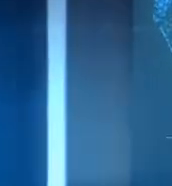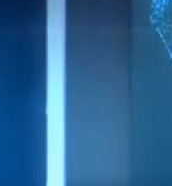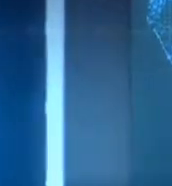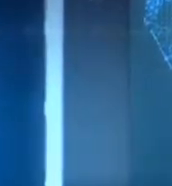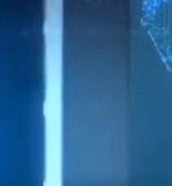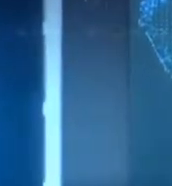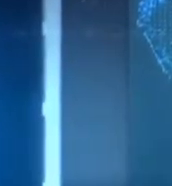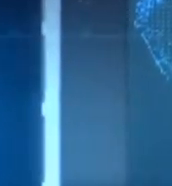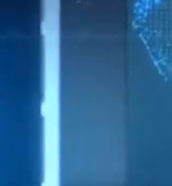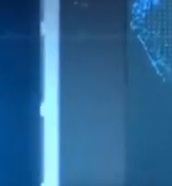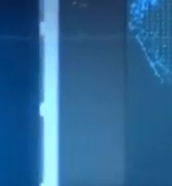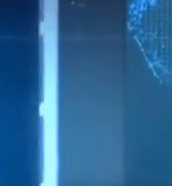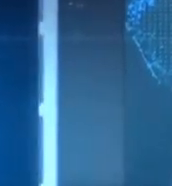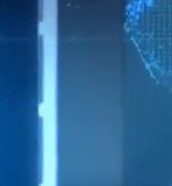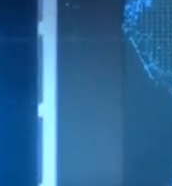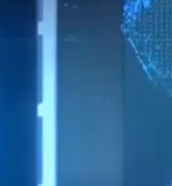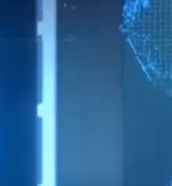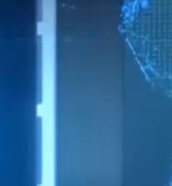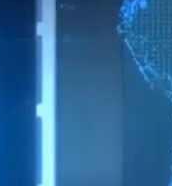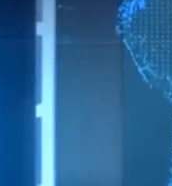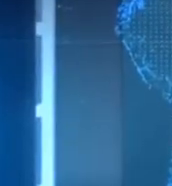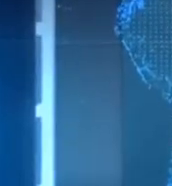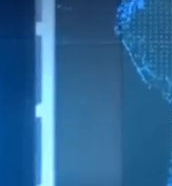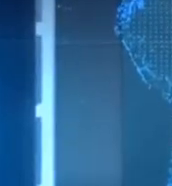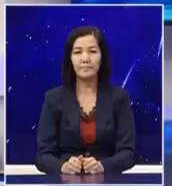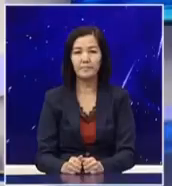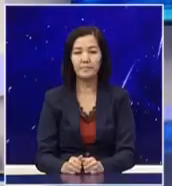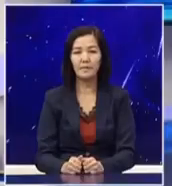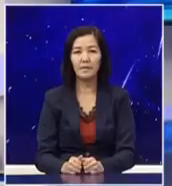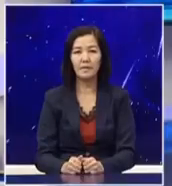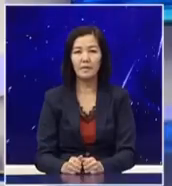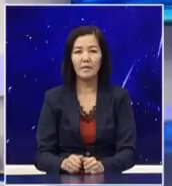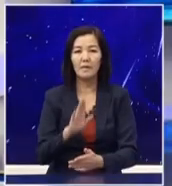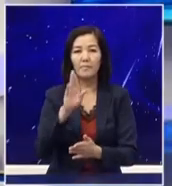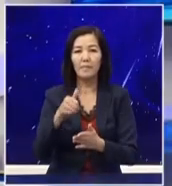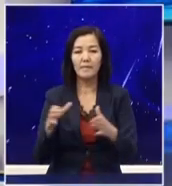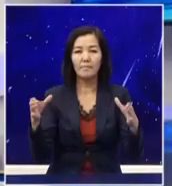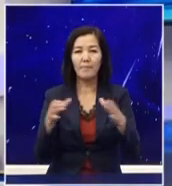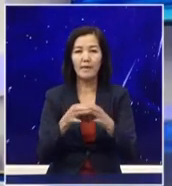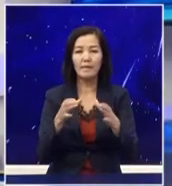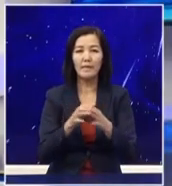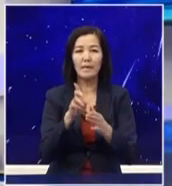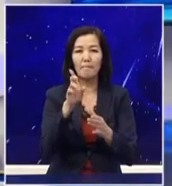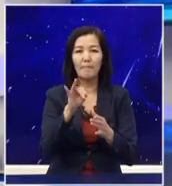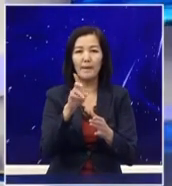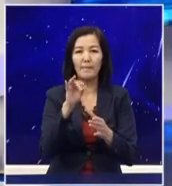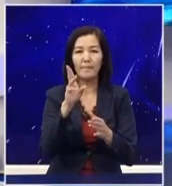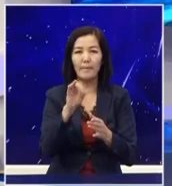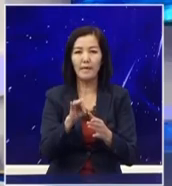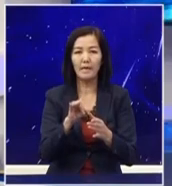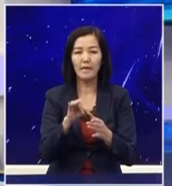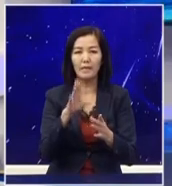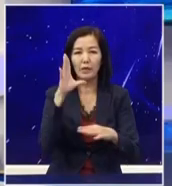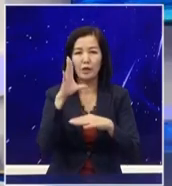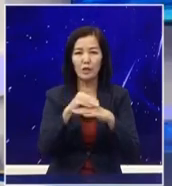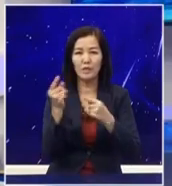Қамшат Мұхамеджан, Абзал Нүсіп, Жетісу арнасы, Талдықорған. Бас партия өкілі Бауыржан Қыдырғалиұлы